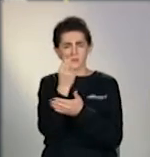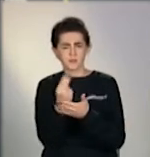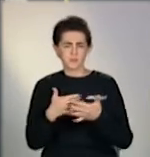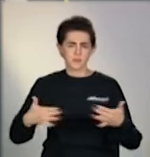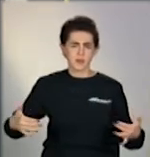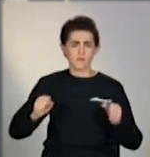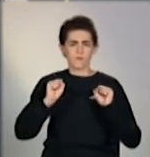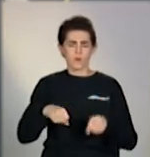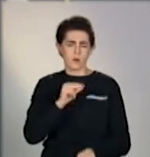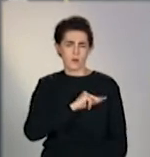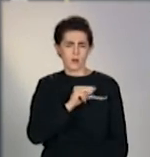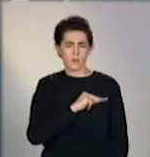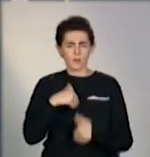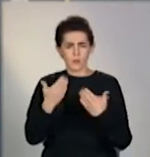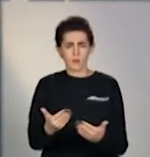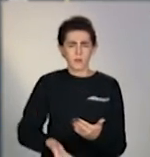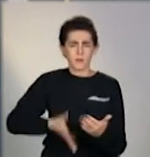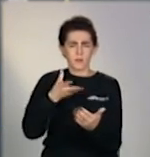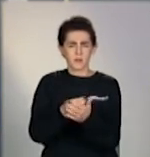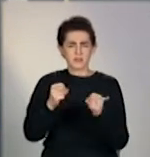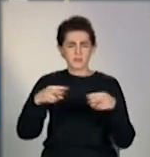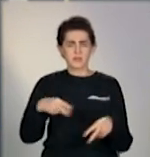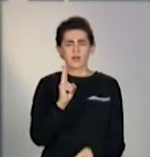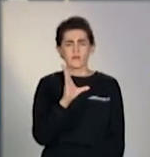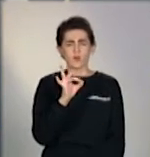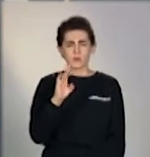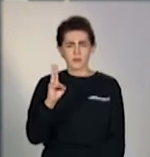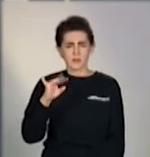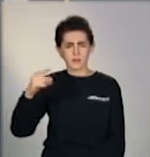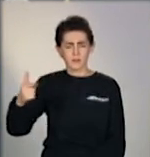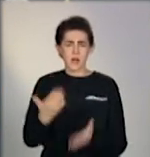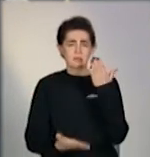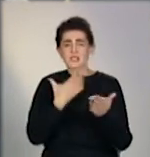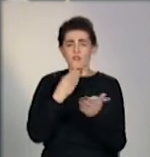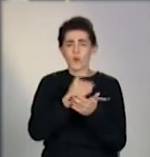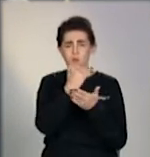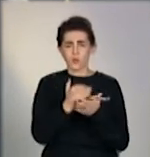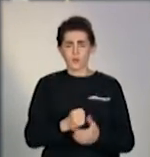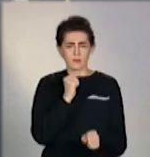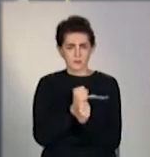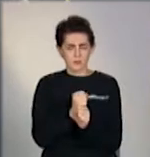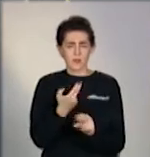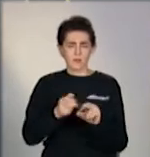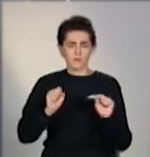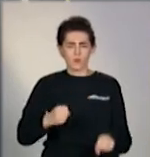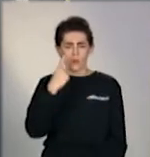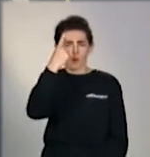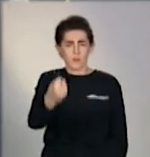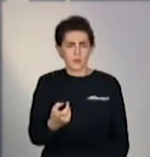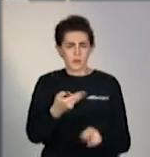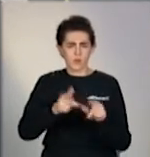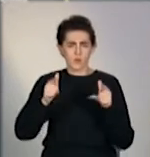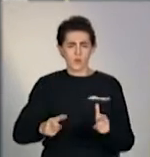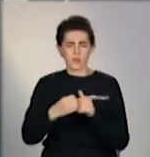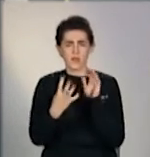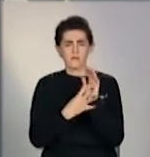Тут не просто можна працювати і платити за коворкінг, а якщо ти робиш якийсь стартап чи проєкт, ти можеш звернутися до ТЕС-91,